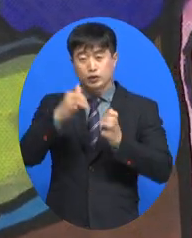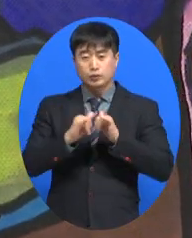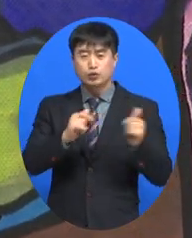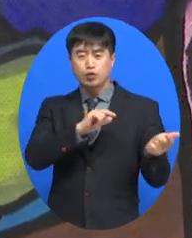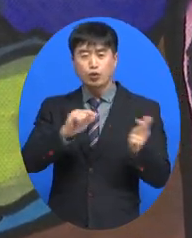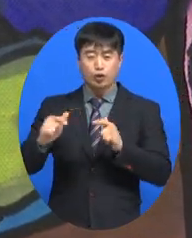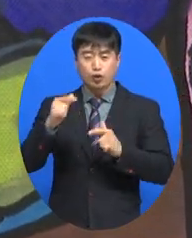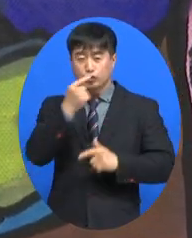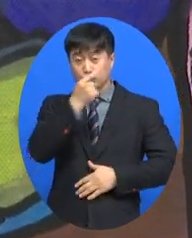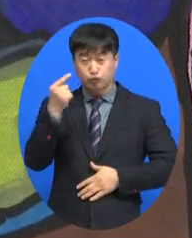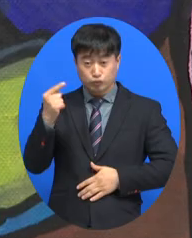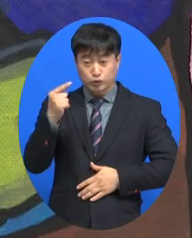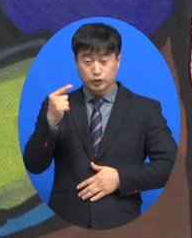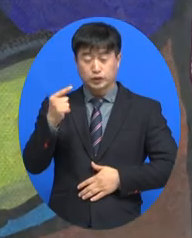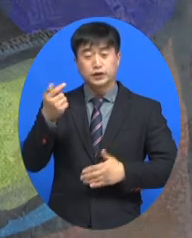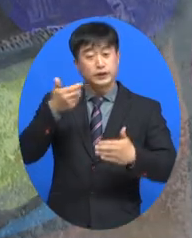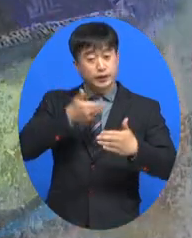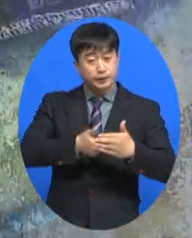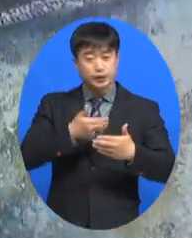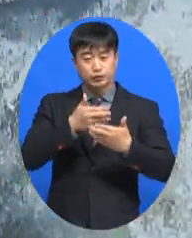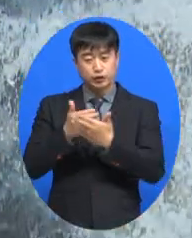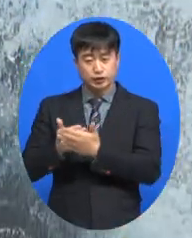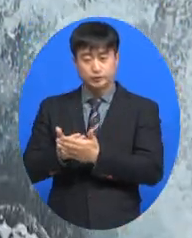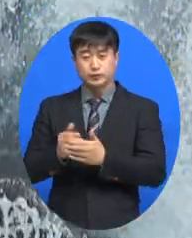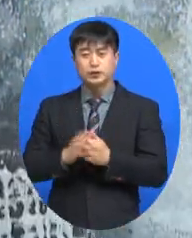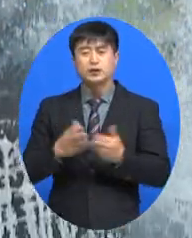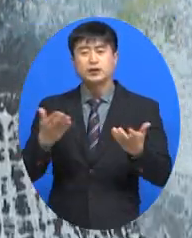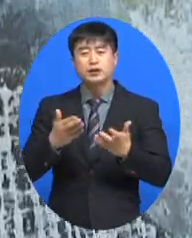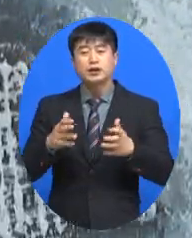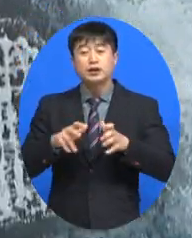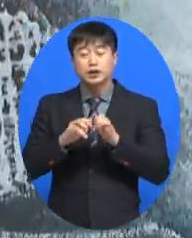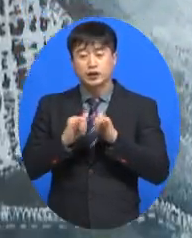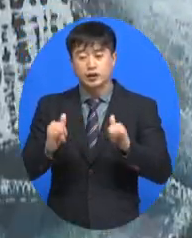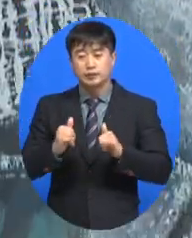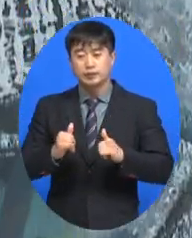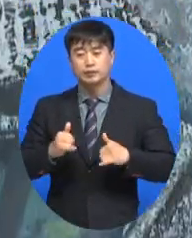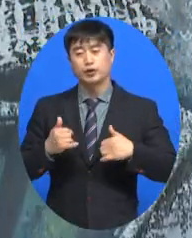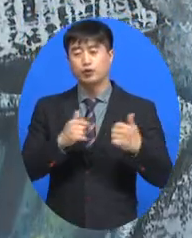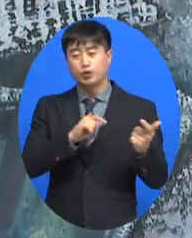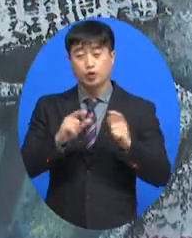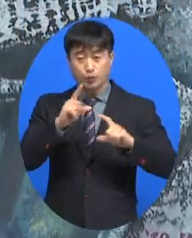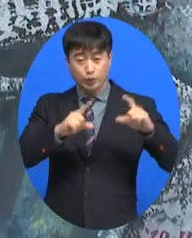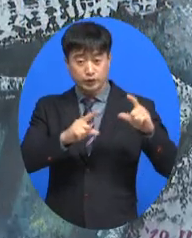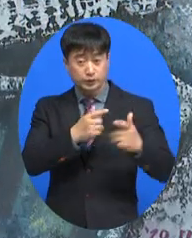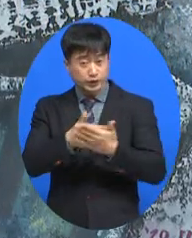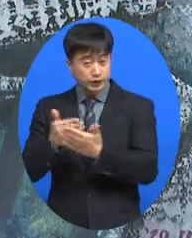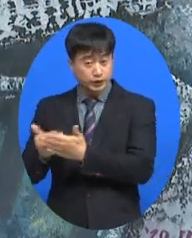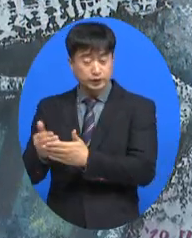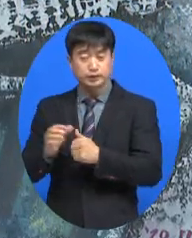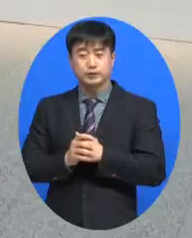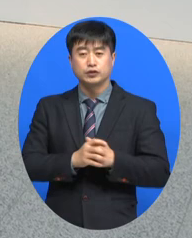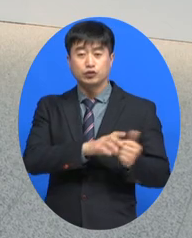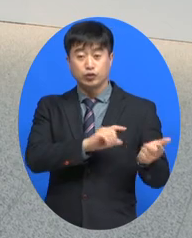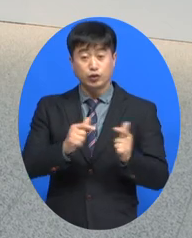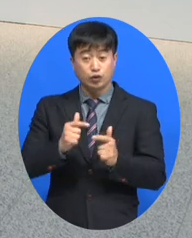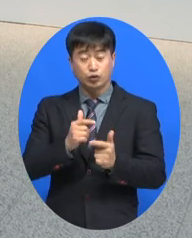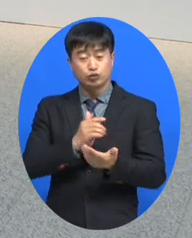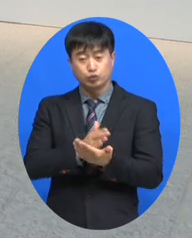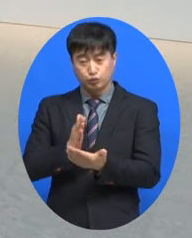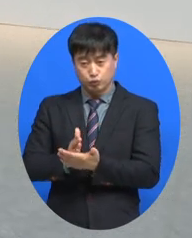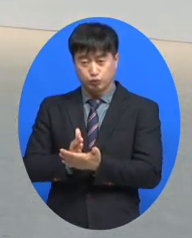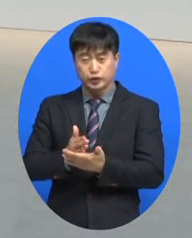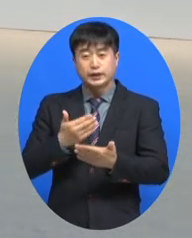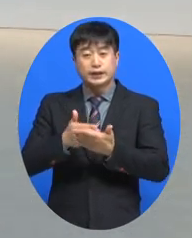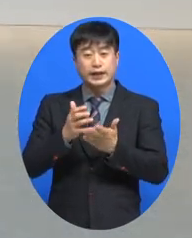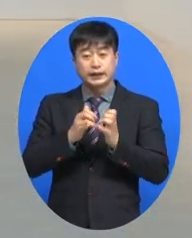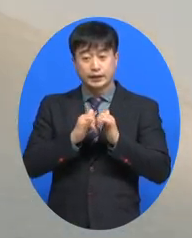예술인들의 여러 시선이 담긴 작품들. 근로장애인들의 희로애락을 그려낸 그림. 각기 다른 유형의 장애를